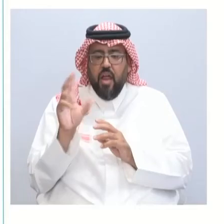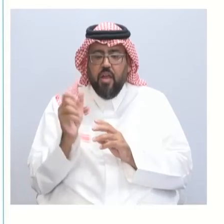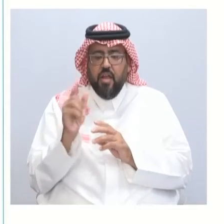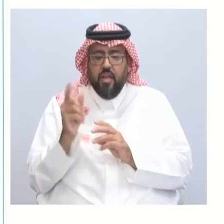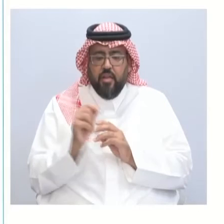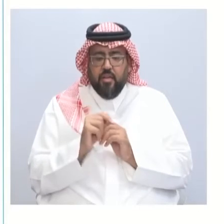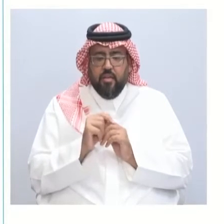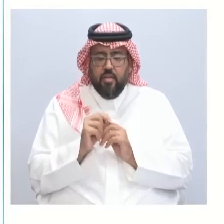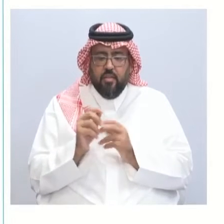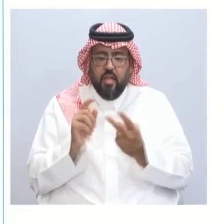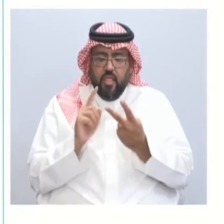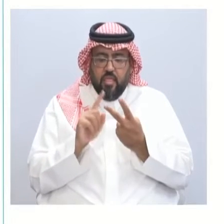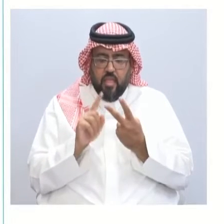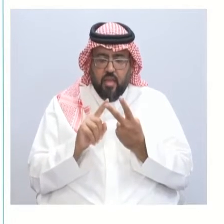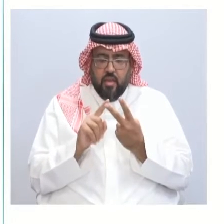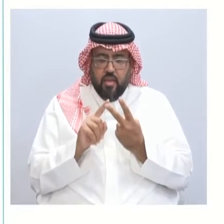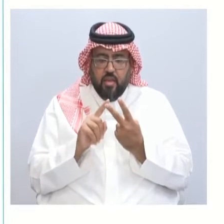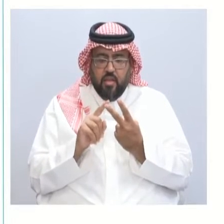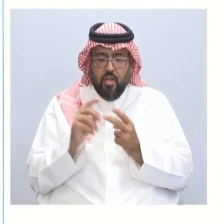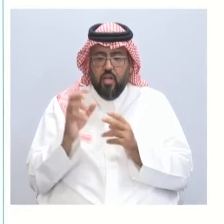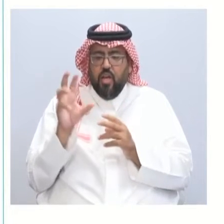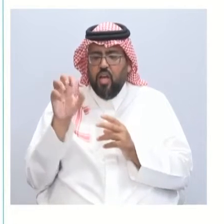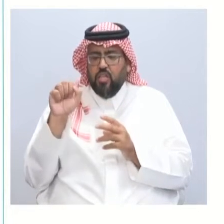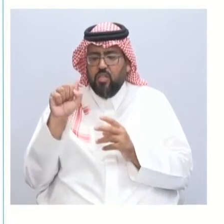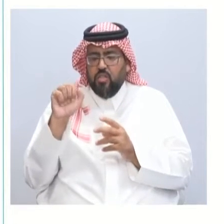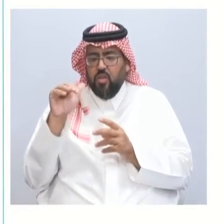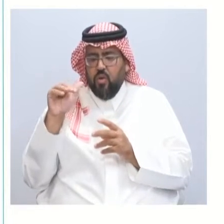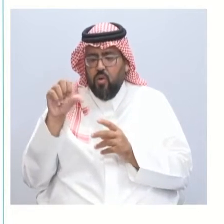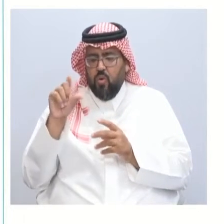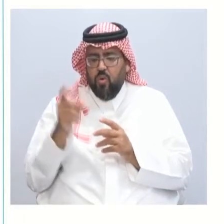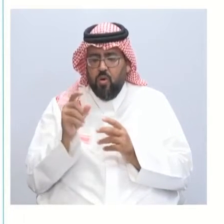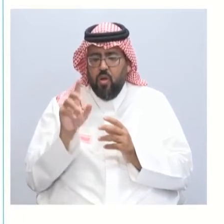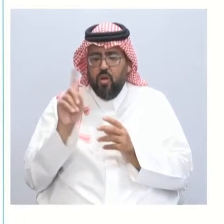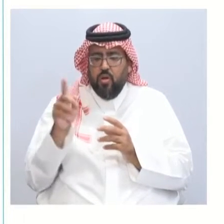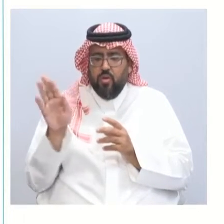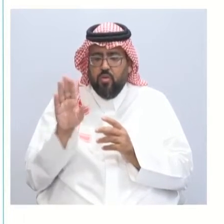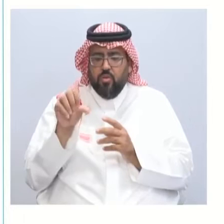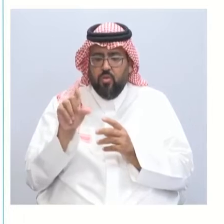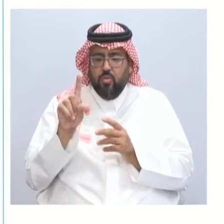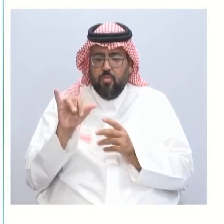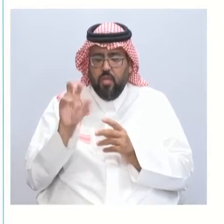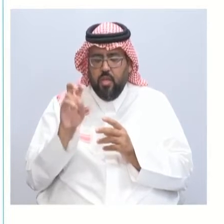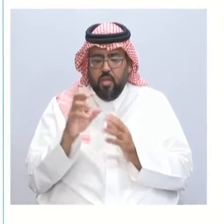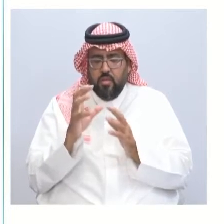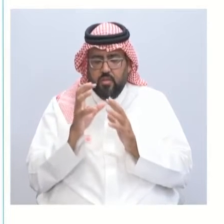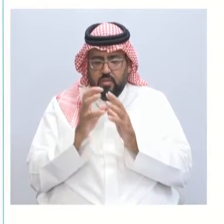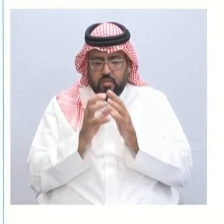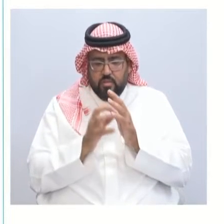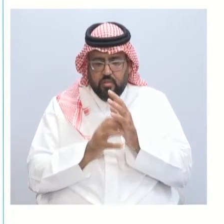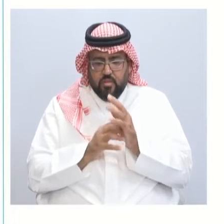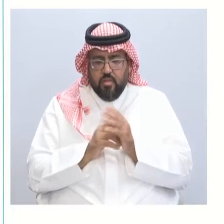الناريه النوع الثاني الصخور الرسوبيه الصخور